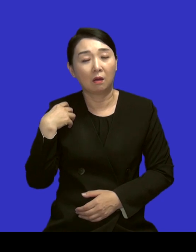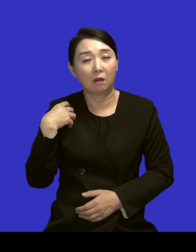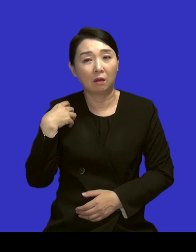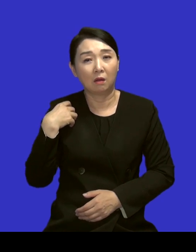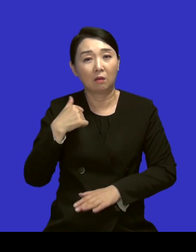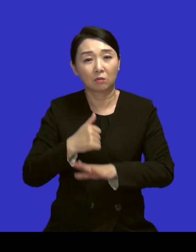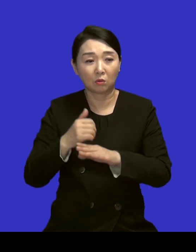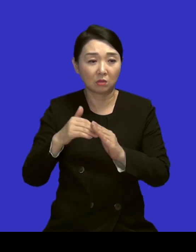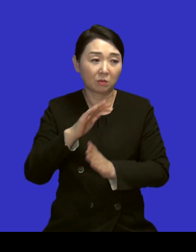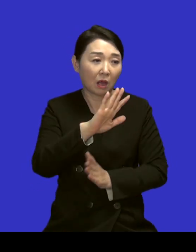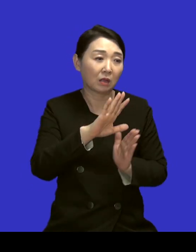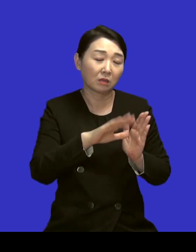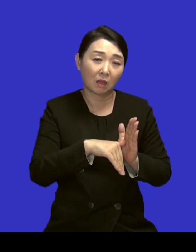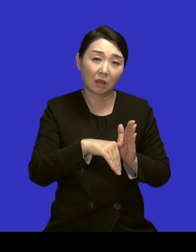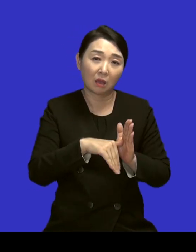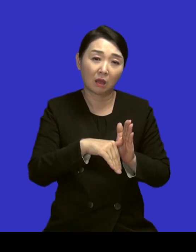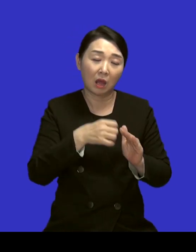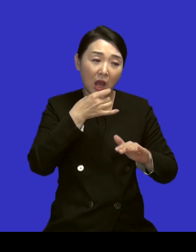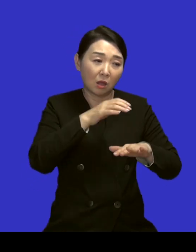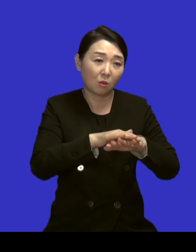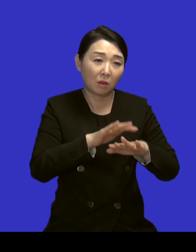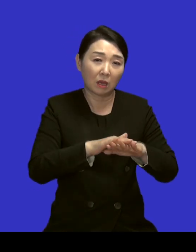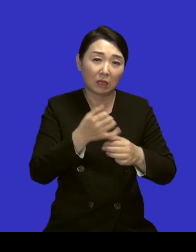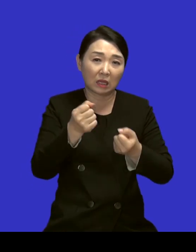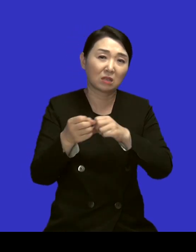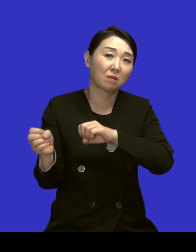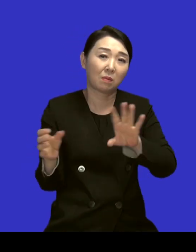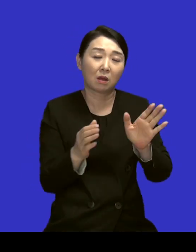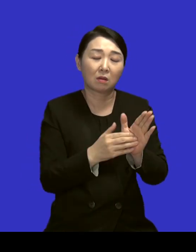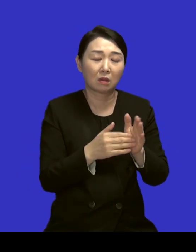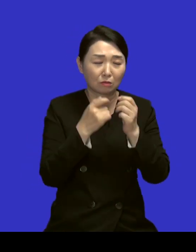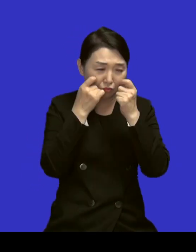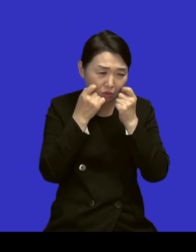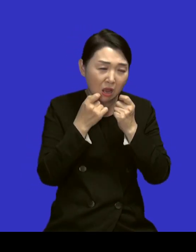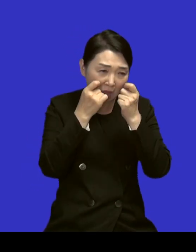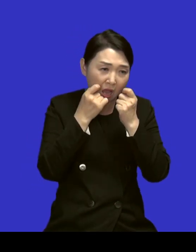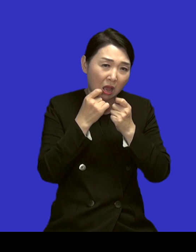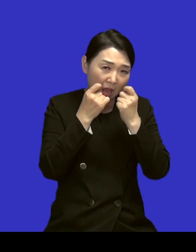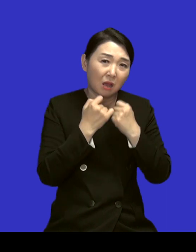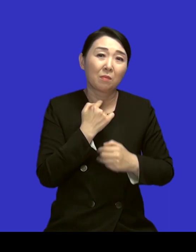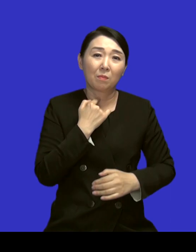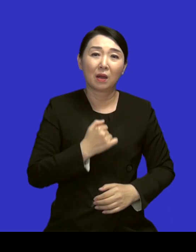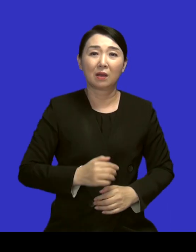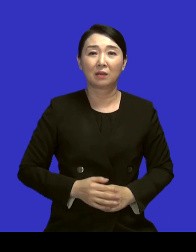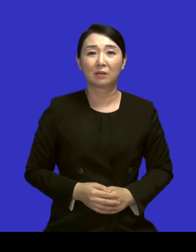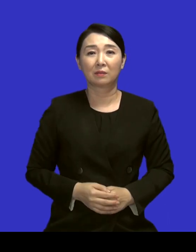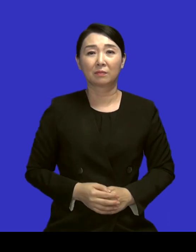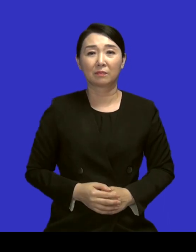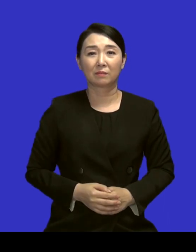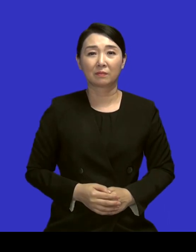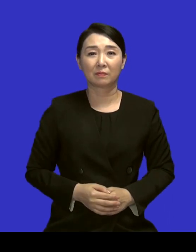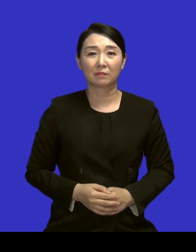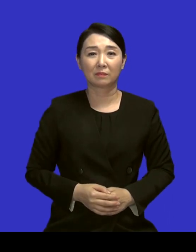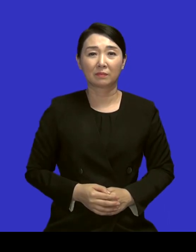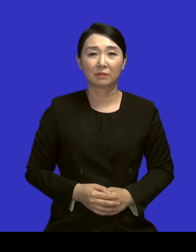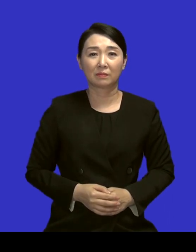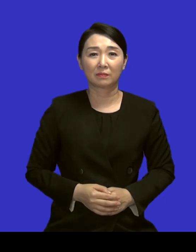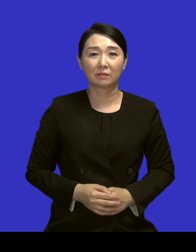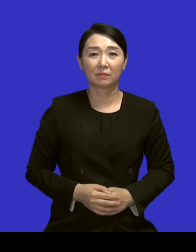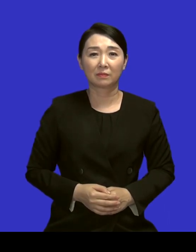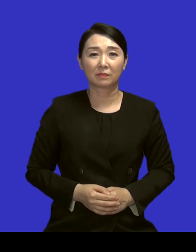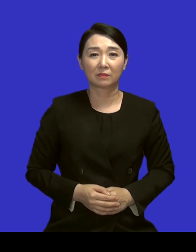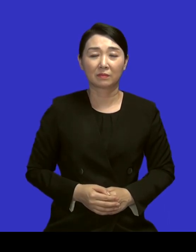그냥 논바닥에다가 자전거를 집어 던지고 엉엉 울었던 이 기억이 나요. 근데 참